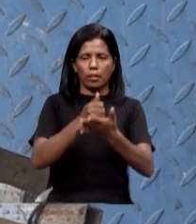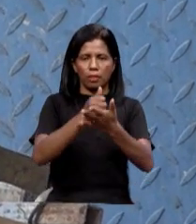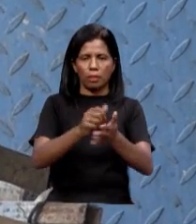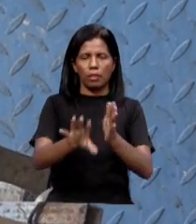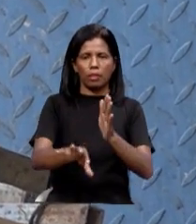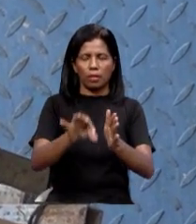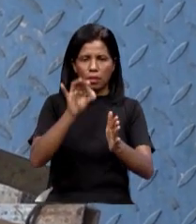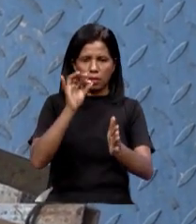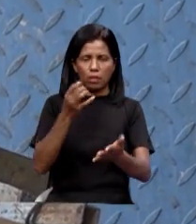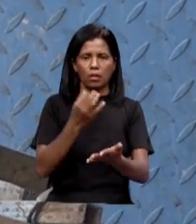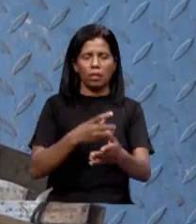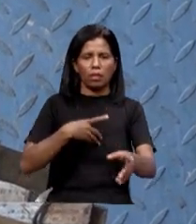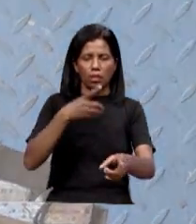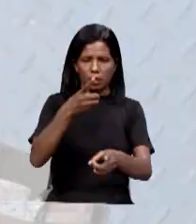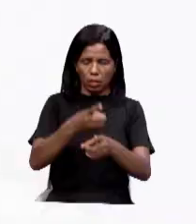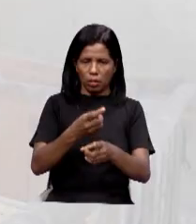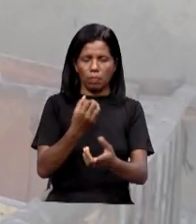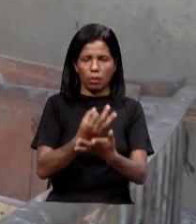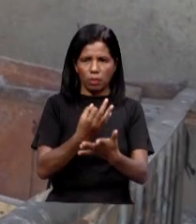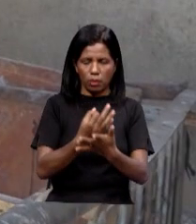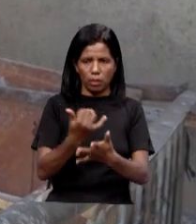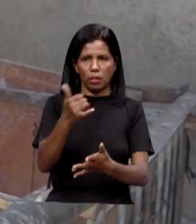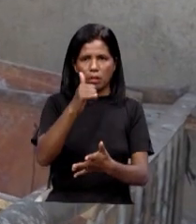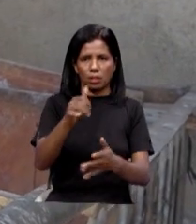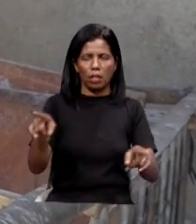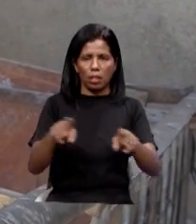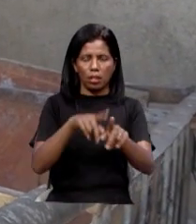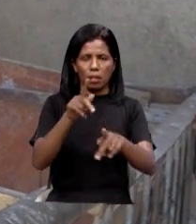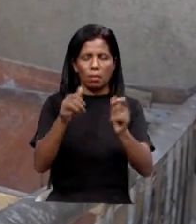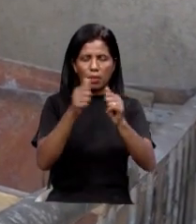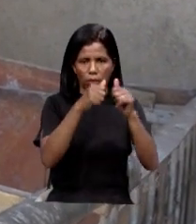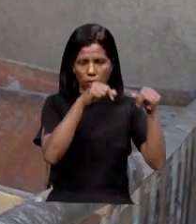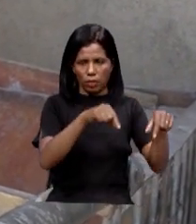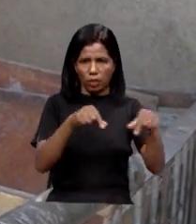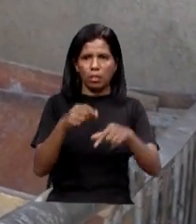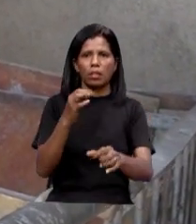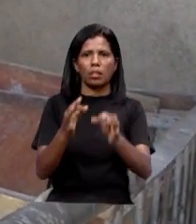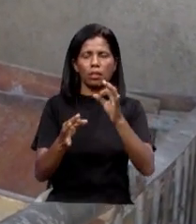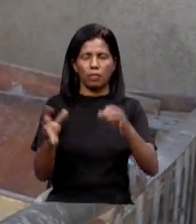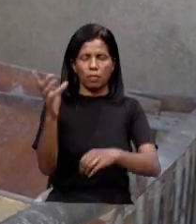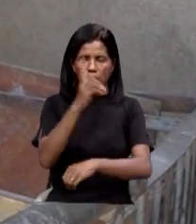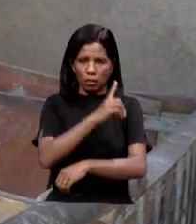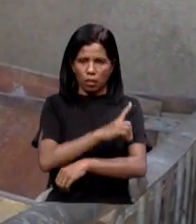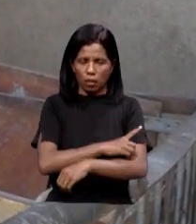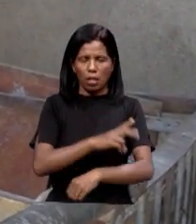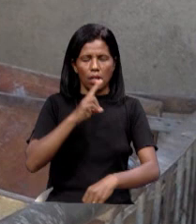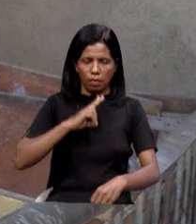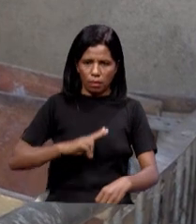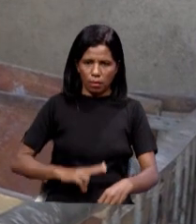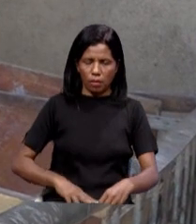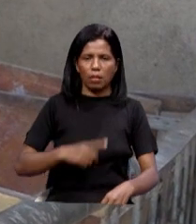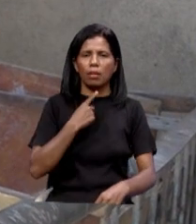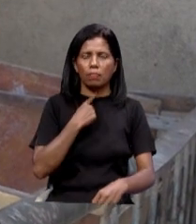diheta netik direitu ba subsidio nudar ema ho defisiensi nian. Mas ke lorong manas hamlaha